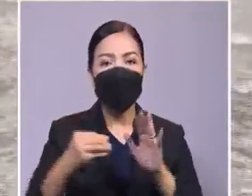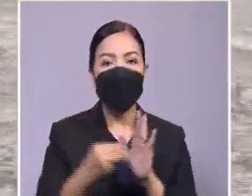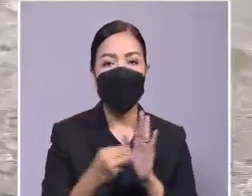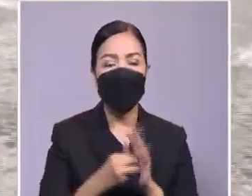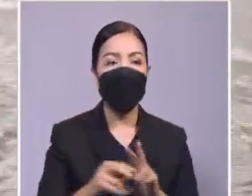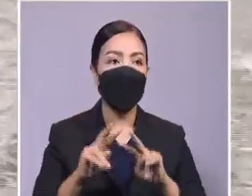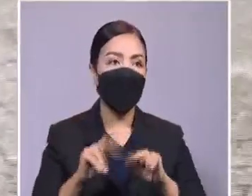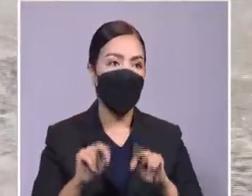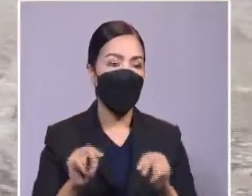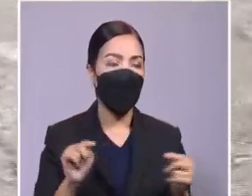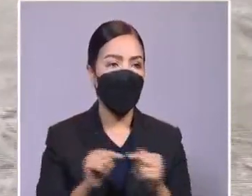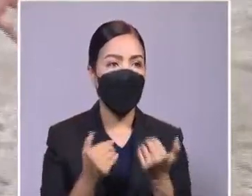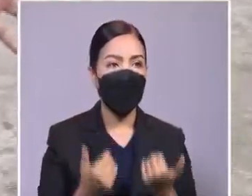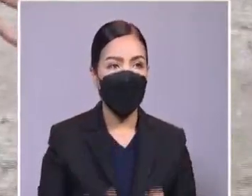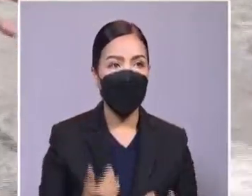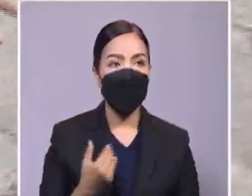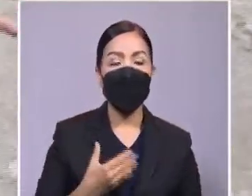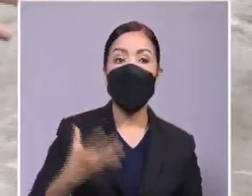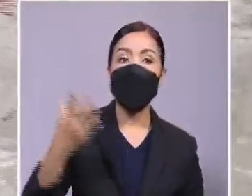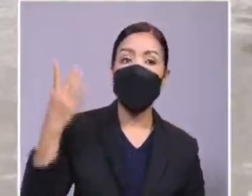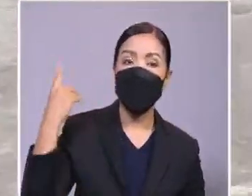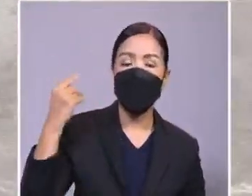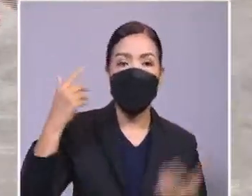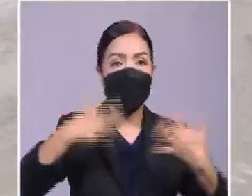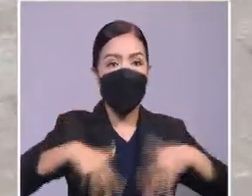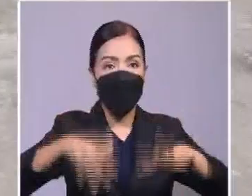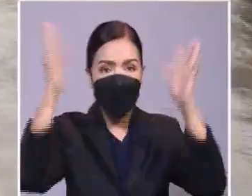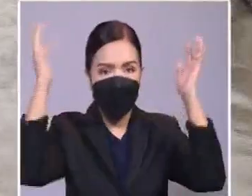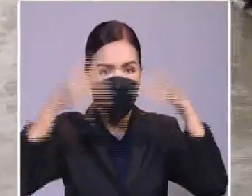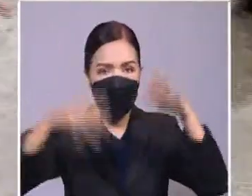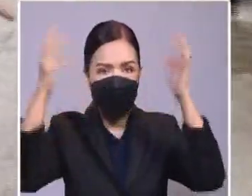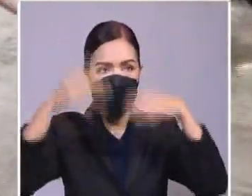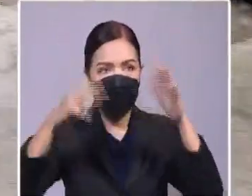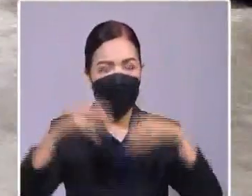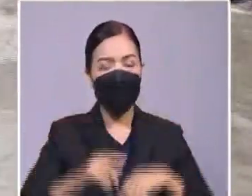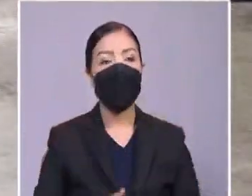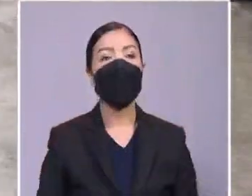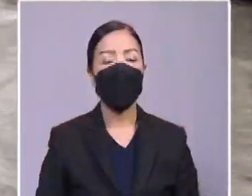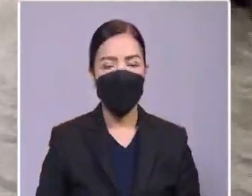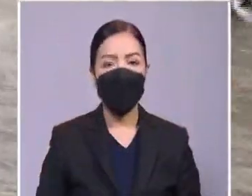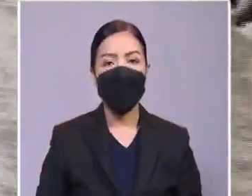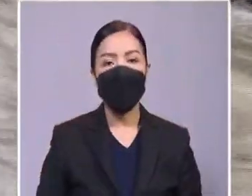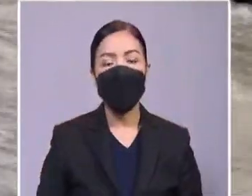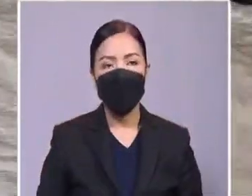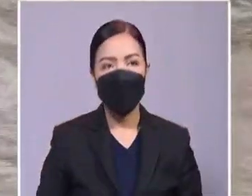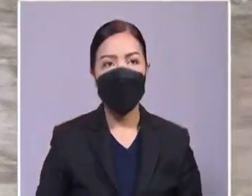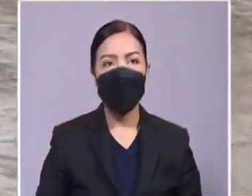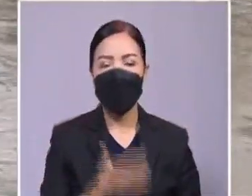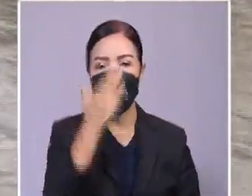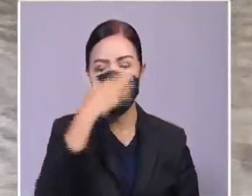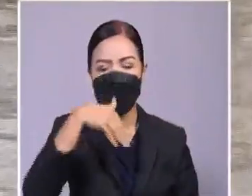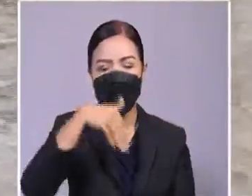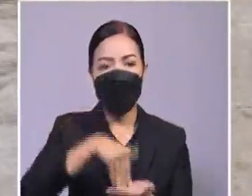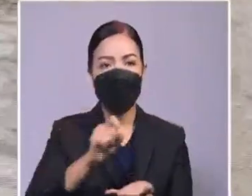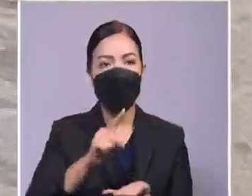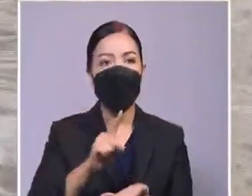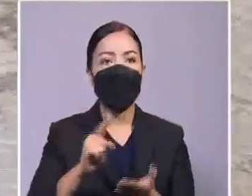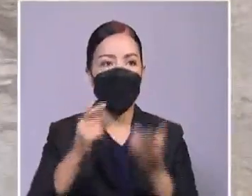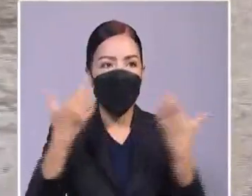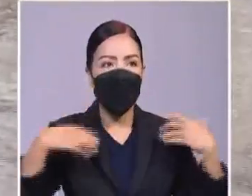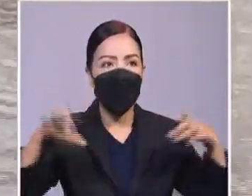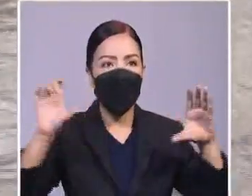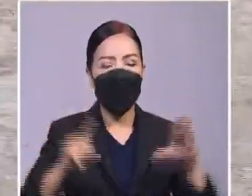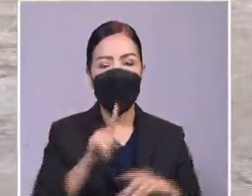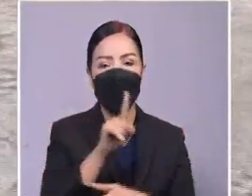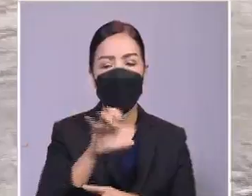นนทบุรีตอนนี้นะคะเนื่องจากเมื่อวานนี้เนี่ยที่ฝนตกหนักสูงสุดที่วัดได้เนี่ยอยู่ที่หน้าศูนย์ราชการถนนแจ้งวัฒนะนะ